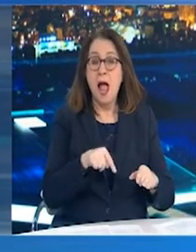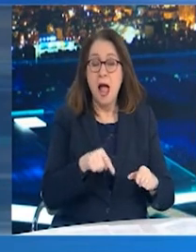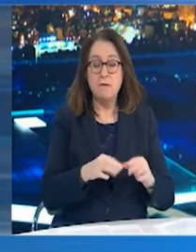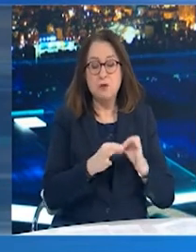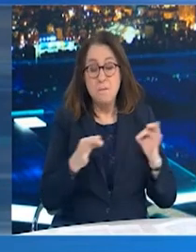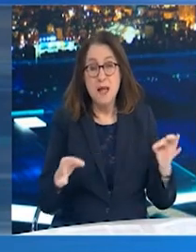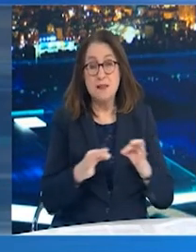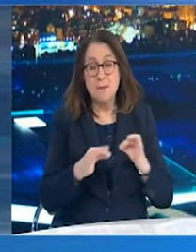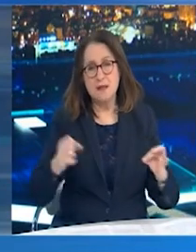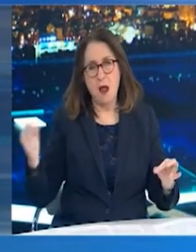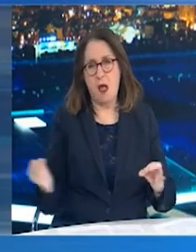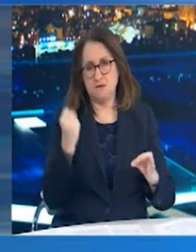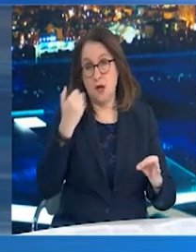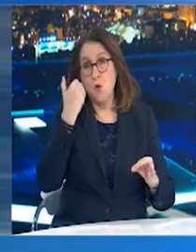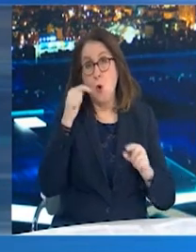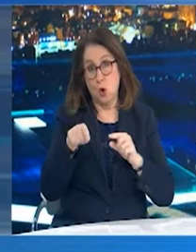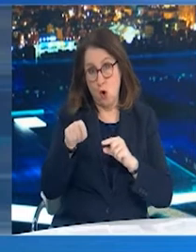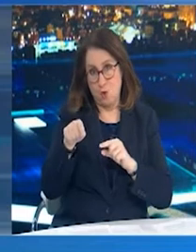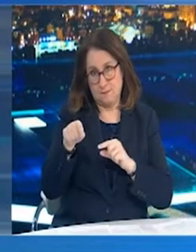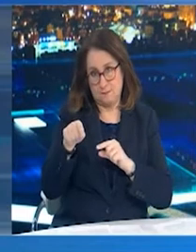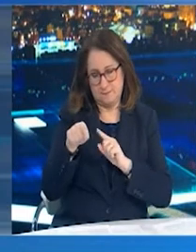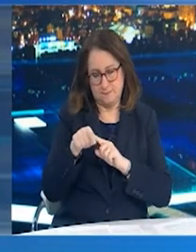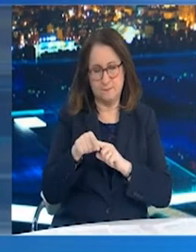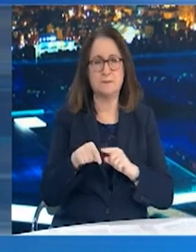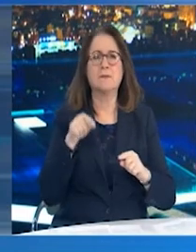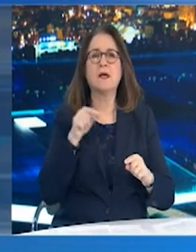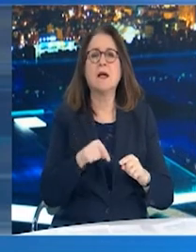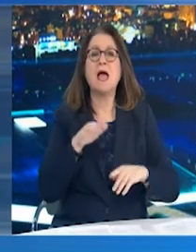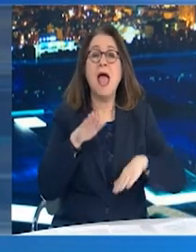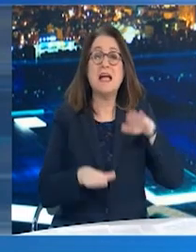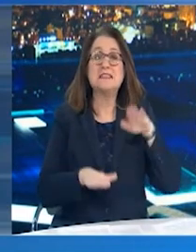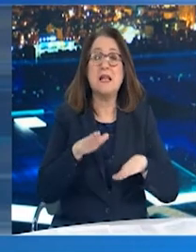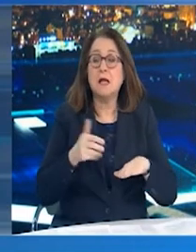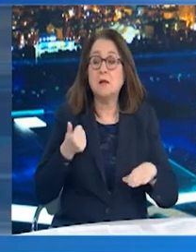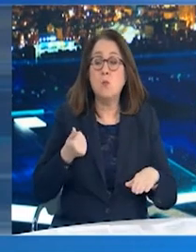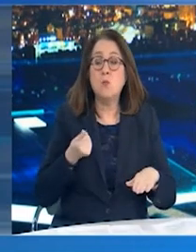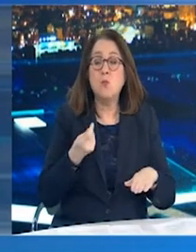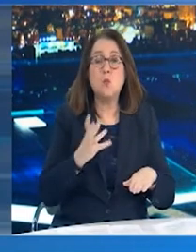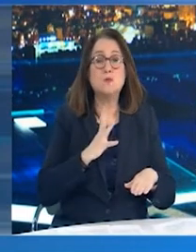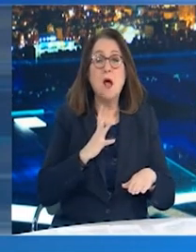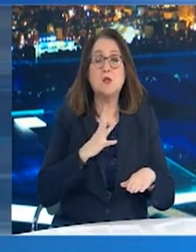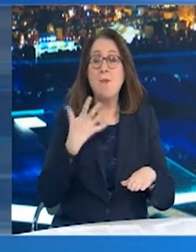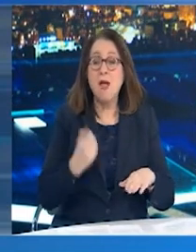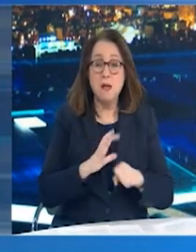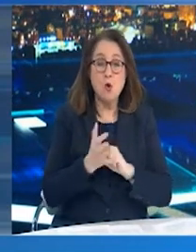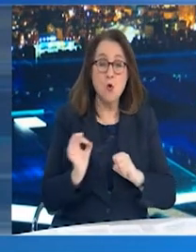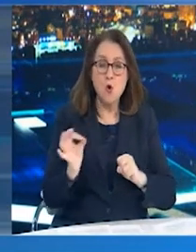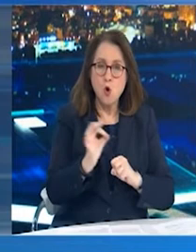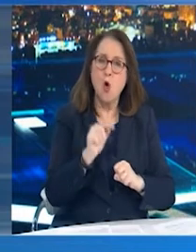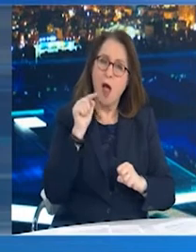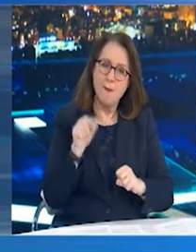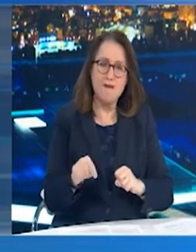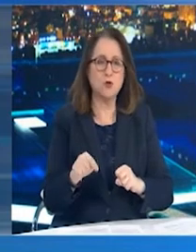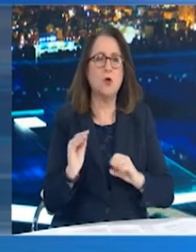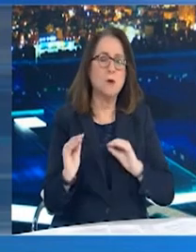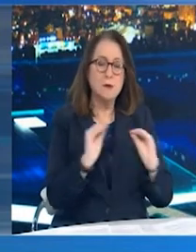επίπεδο υγειονομικής ασφάλειας κάθε περιφερειακής ενότητας καθορίζεται από το επιδημιολογικό της φορτίο. Οι επιδημιολογικά επιβαρημένες περιοχές κατατάσσονται στο